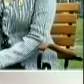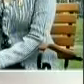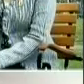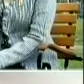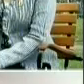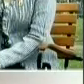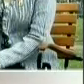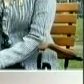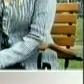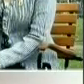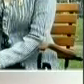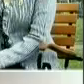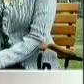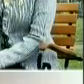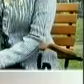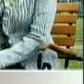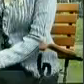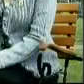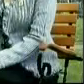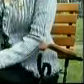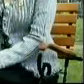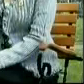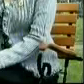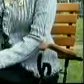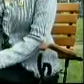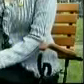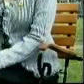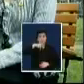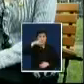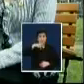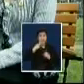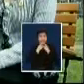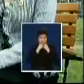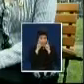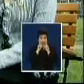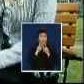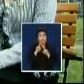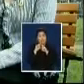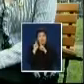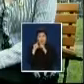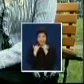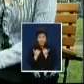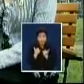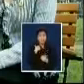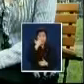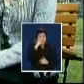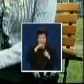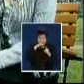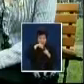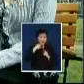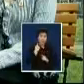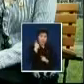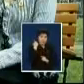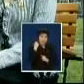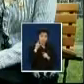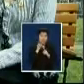รัฐบาลนายกยิ่งลักษณ์พบประชาชนในสถานที่ที่พิเศษแตกต่างไปกว่าทุกครั้งที่ผ่านมานั่นคือบริเวณเบื้องหลังที่